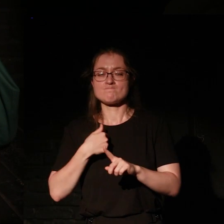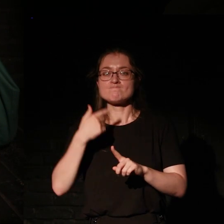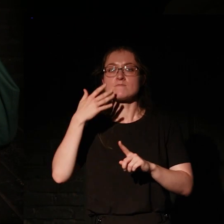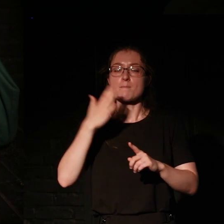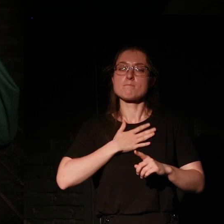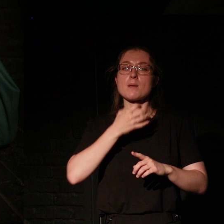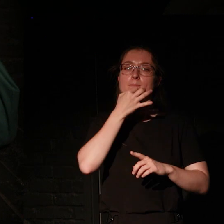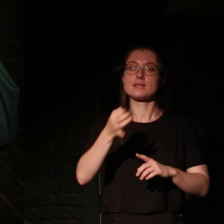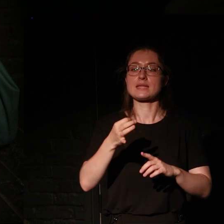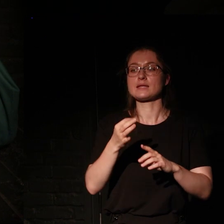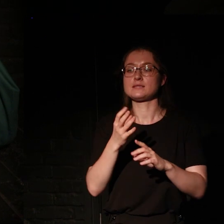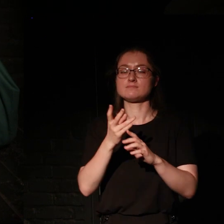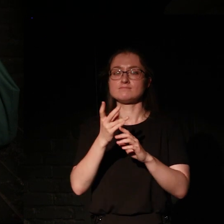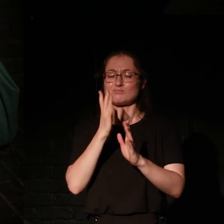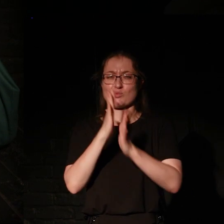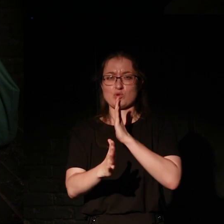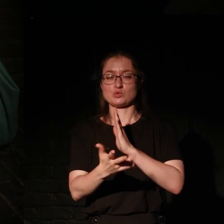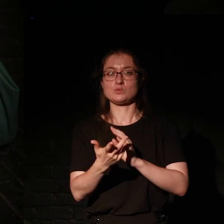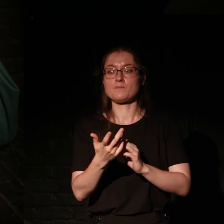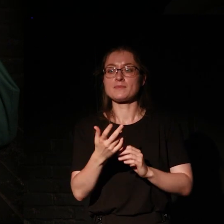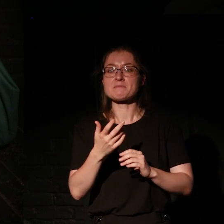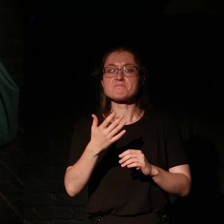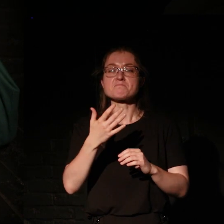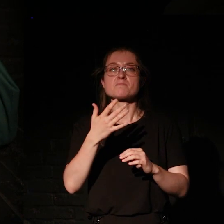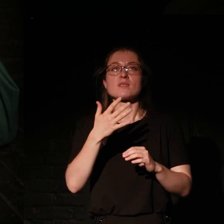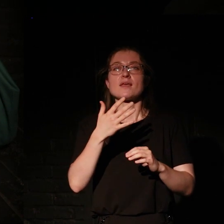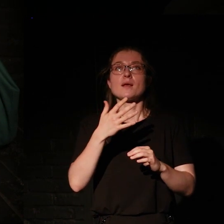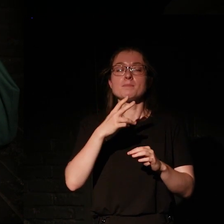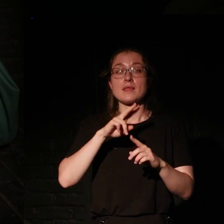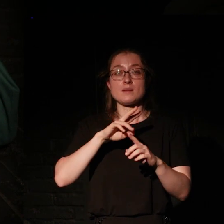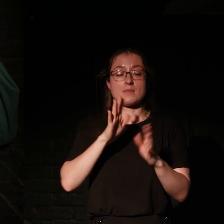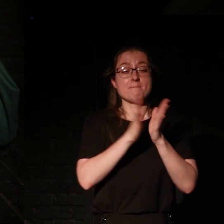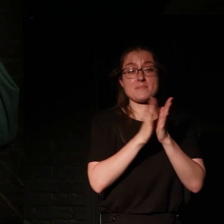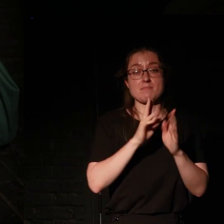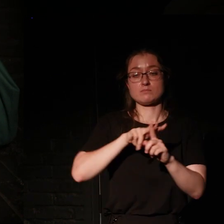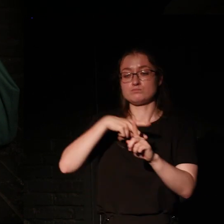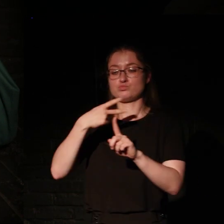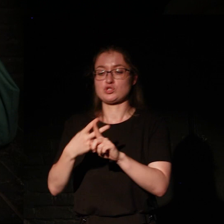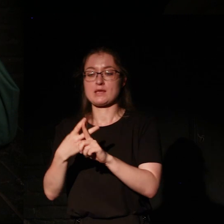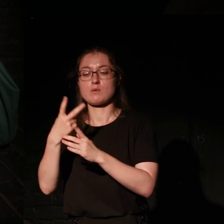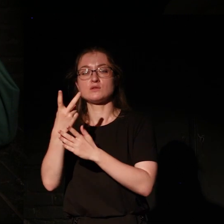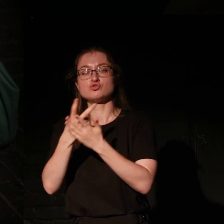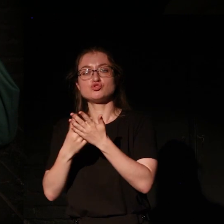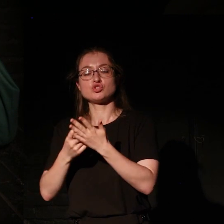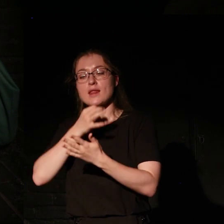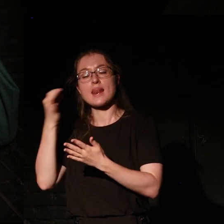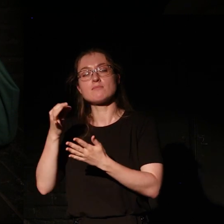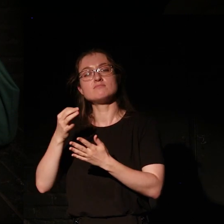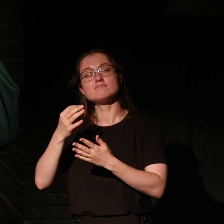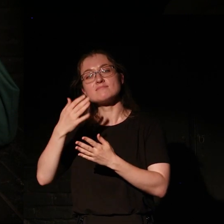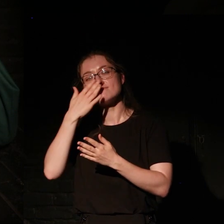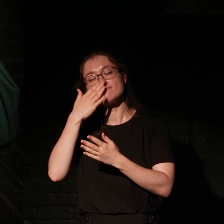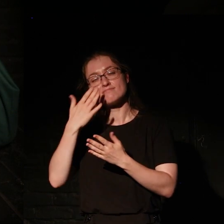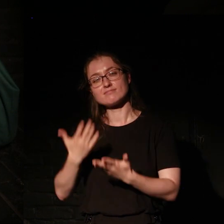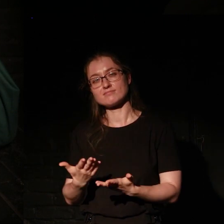z terminologią nienaukową. Jaki przykład najlepiej czytać? Właśnie dlatego. Dlatego to jest